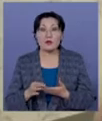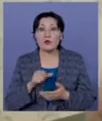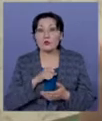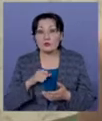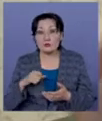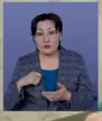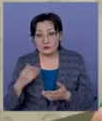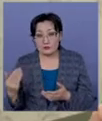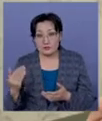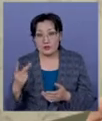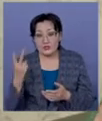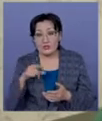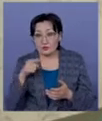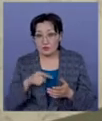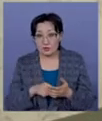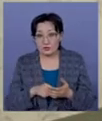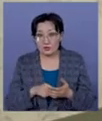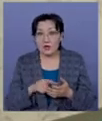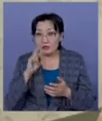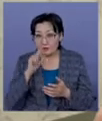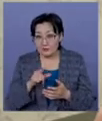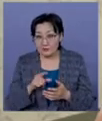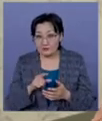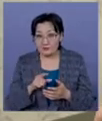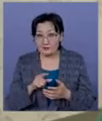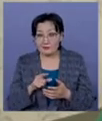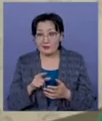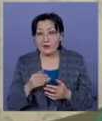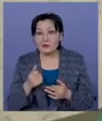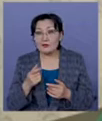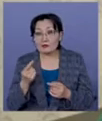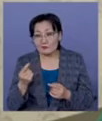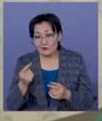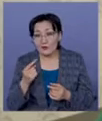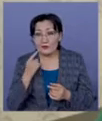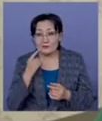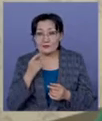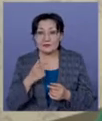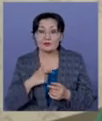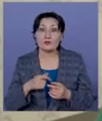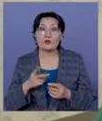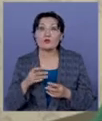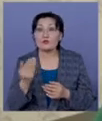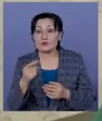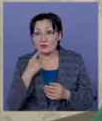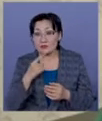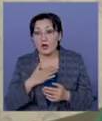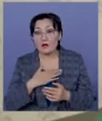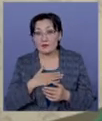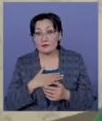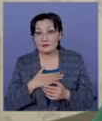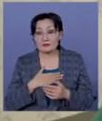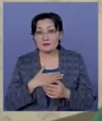сол жаңағы екі сұрағына ғана қателескеніне өз кішкене ренжіңкіреді. Бірақ өзі айтады, менің